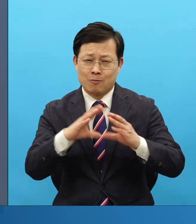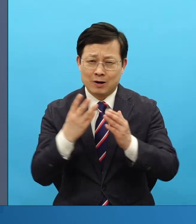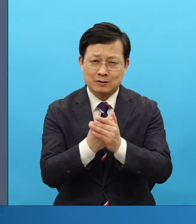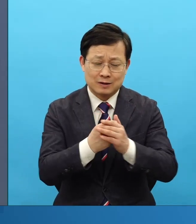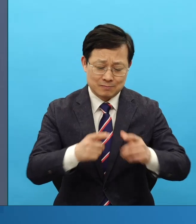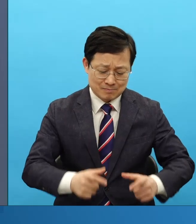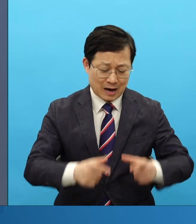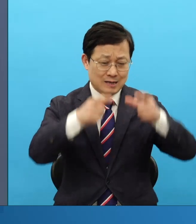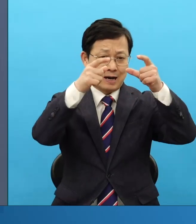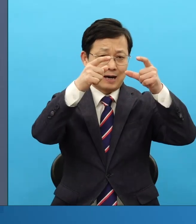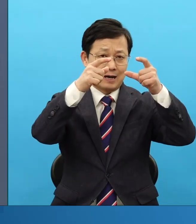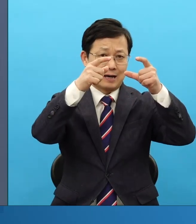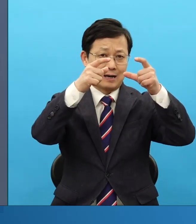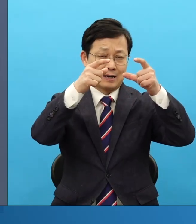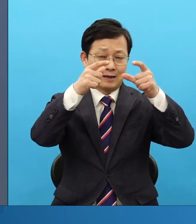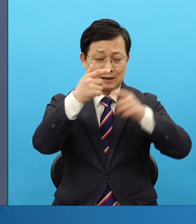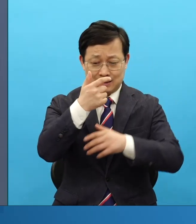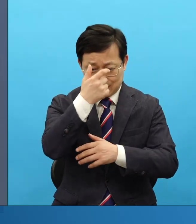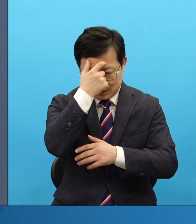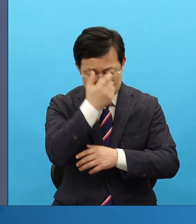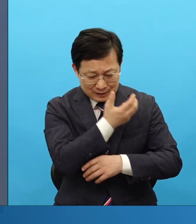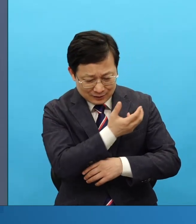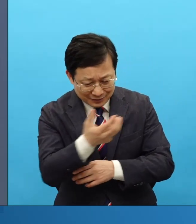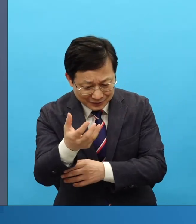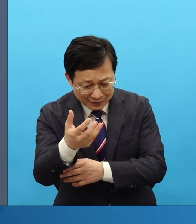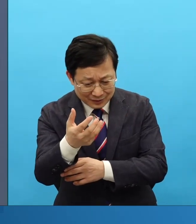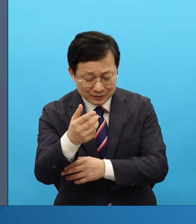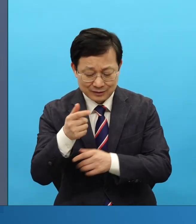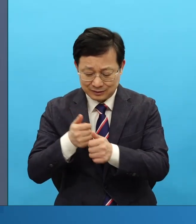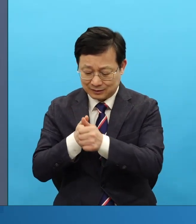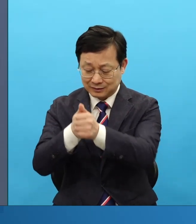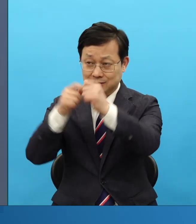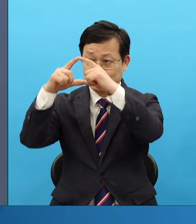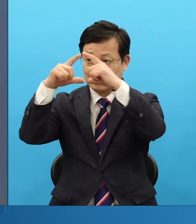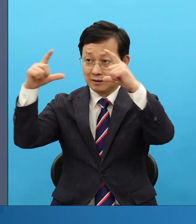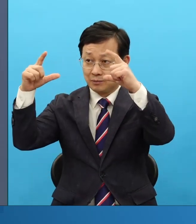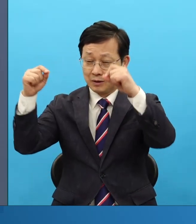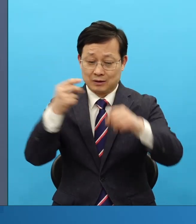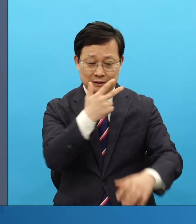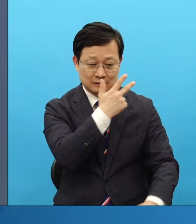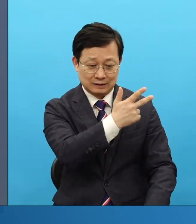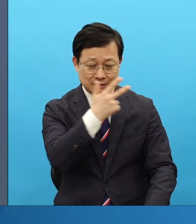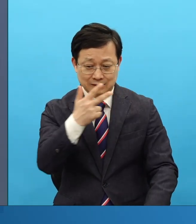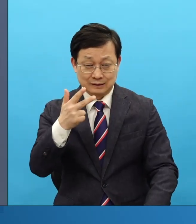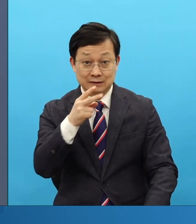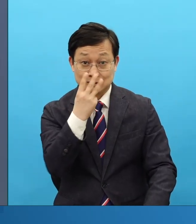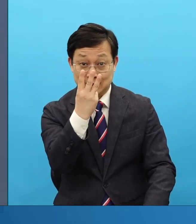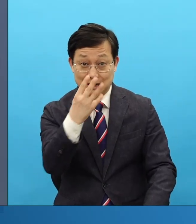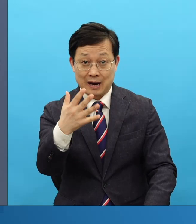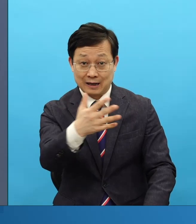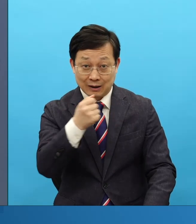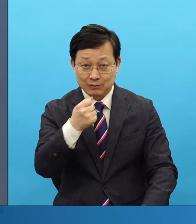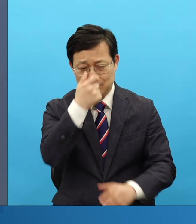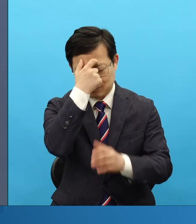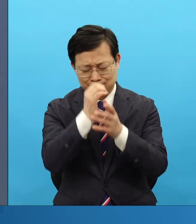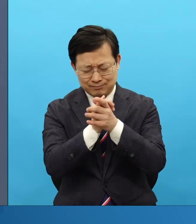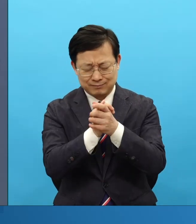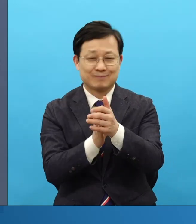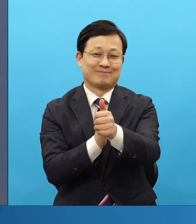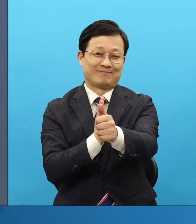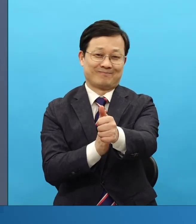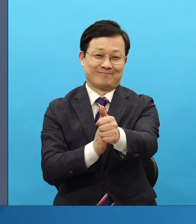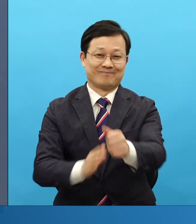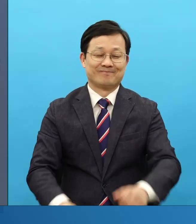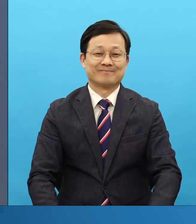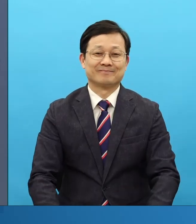망대, 여정, 이정표 이것만 기도하셔야 됩니다. And the sense of the field and our church officers, there's no other reason. You really have to go into the prayer of holding